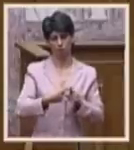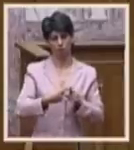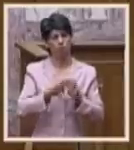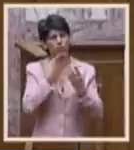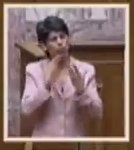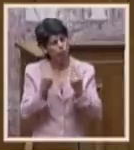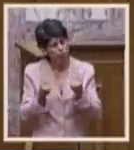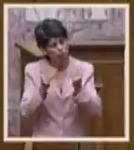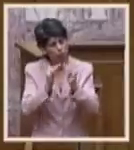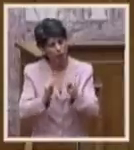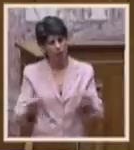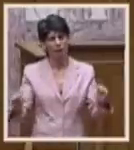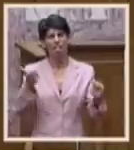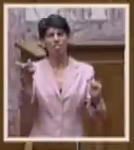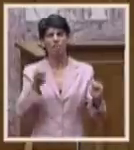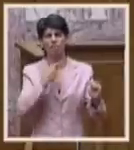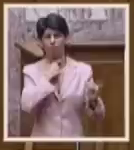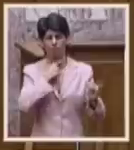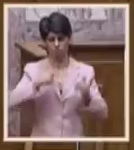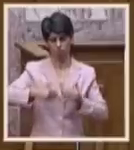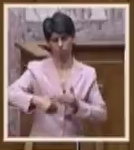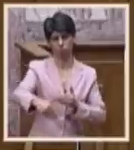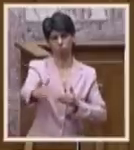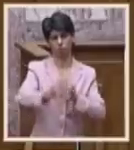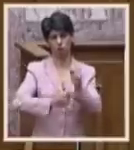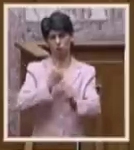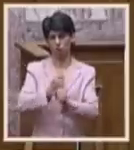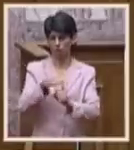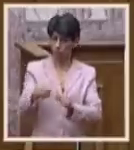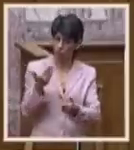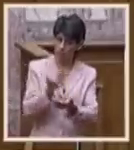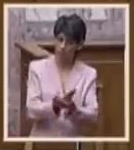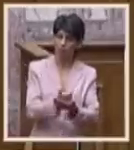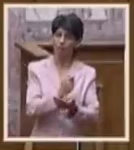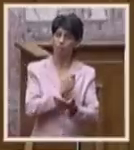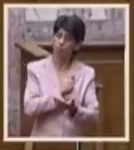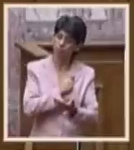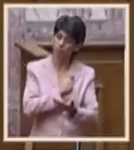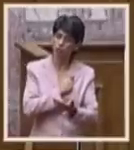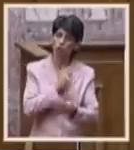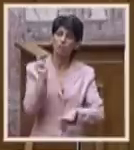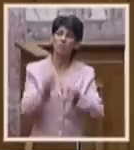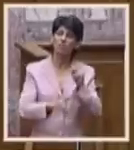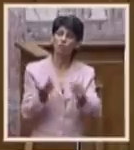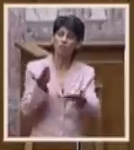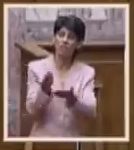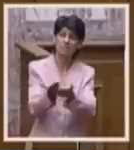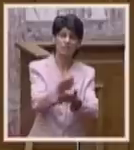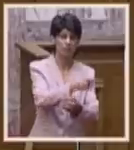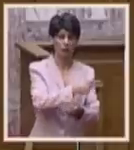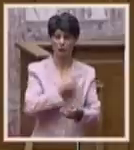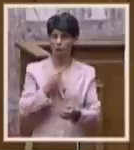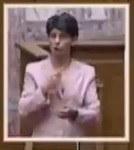μας ανάγκες τα επόμενα χρόνια. Ζητώ λοιπόν και εδώ ψήφο εμπιστοσύνης για να μπορέσουμε